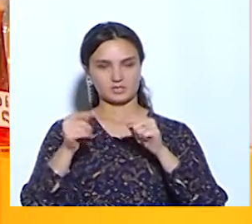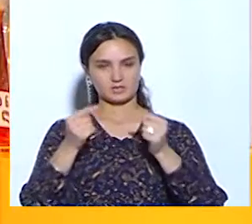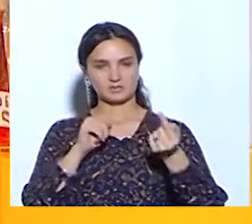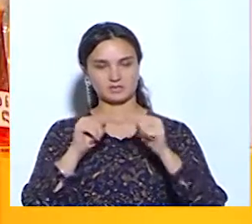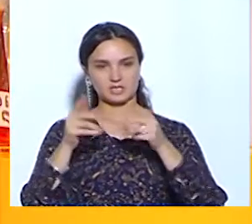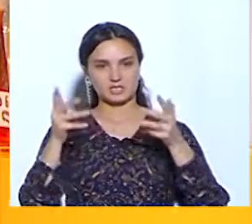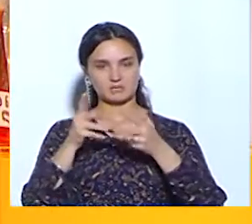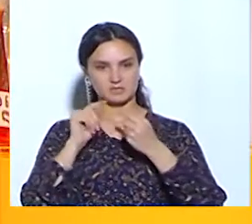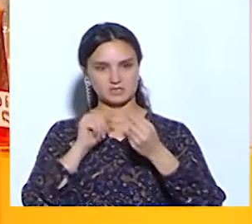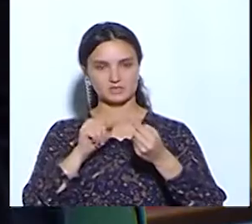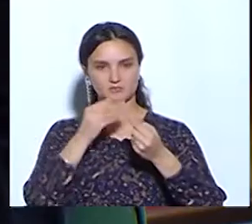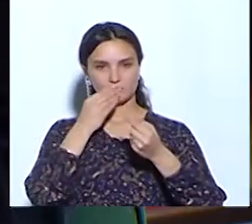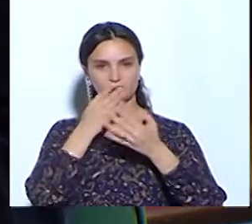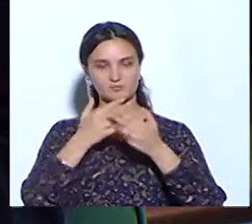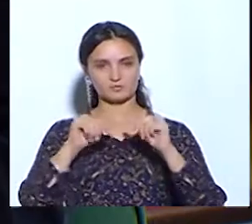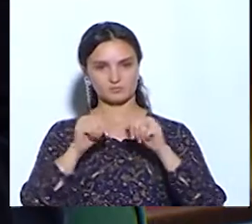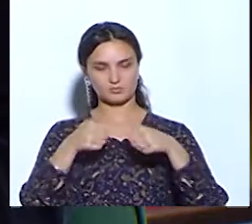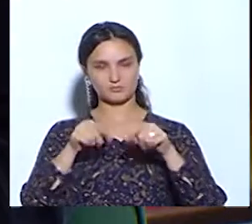ანთების საწინააღმდეგო კვების მოდელი,